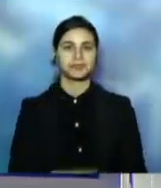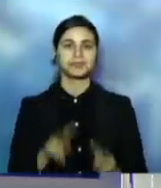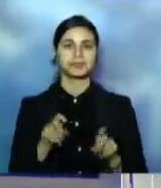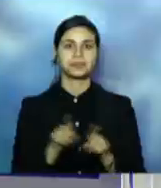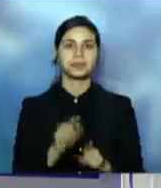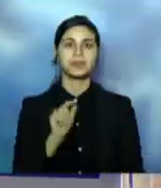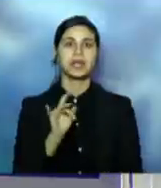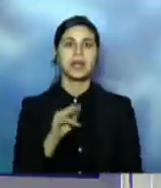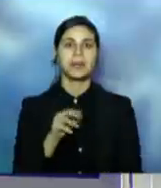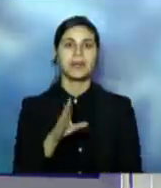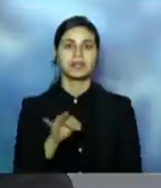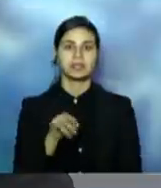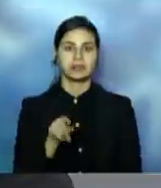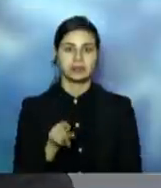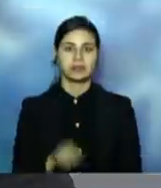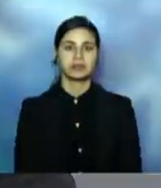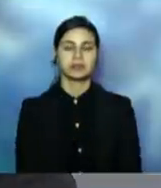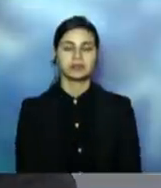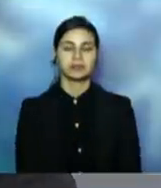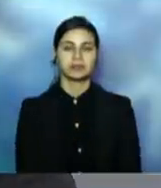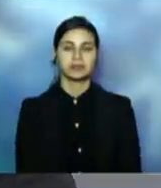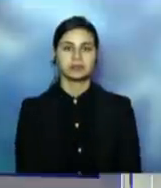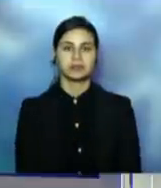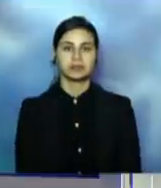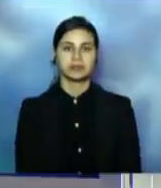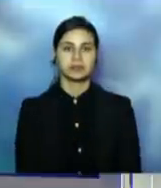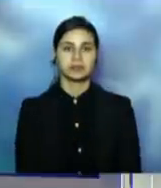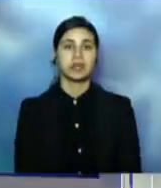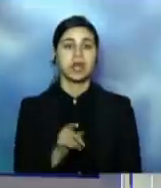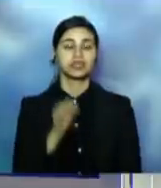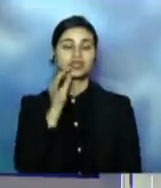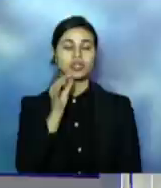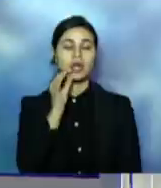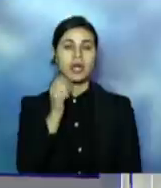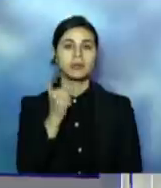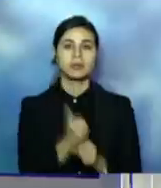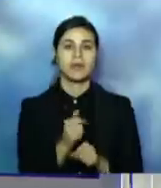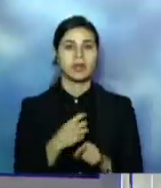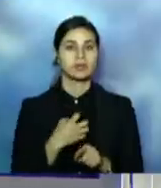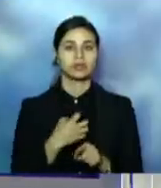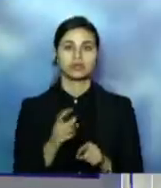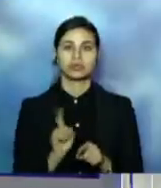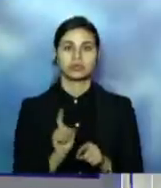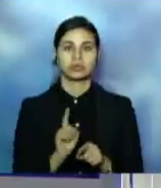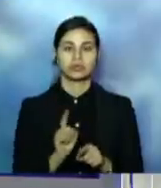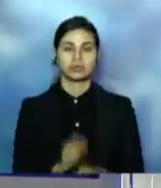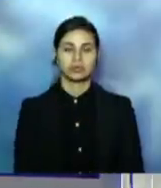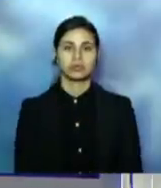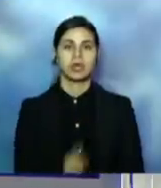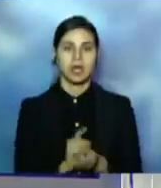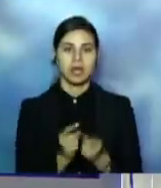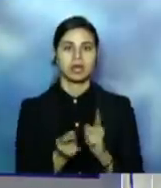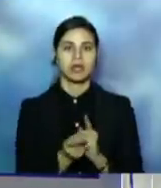წოდებულ თერაპევტთან, ინტერნისტთან. დიახ, აქ შაქრიანი დიაბეტი კი არ არის გადამწყვეტი მისი არსებობა ან არარსებობა,